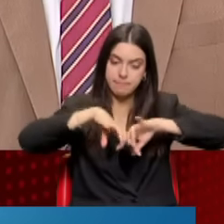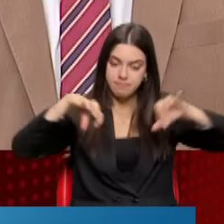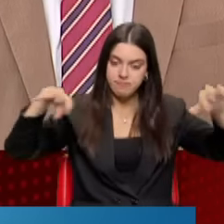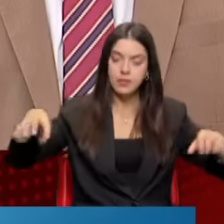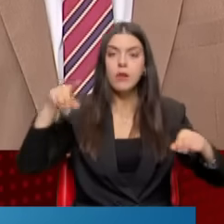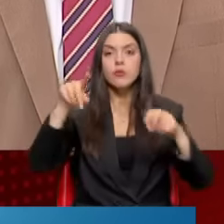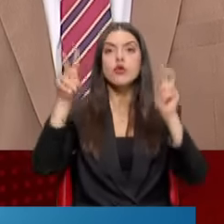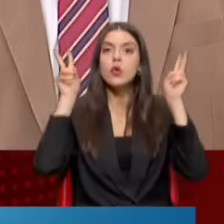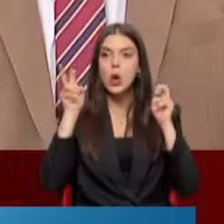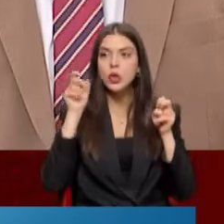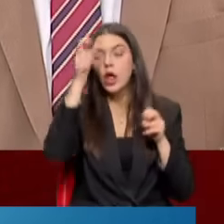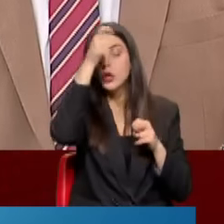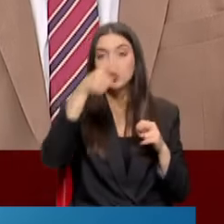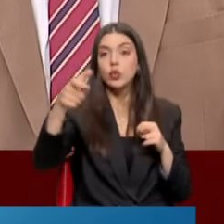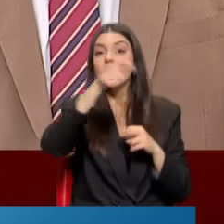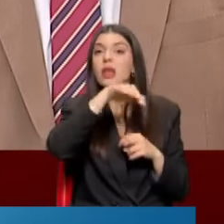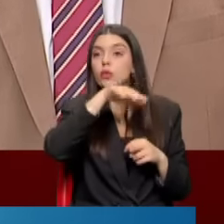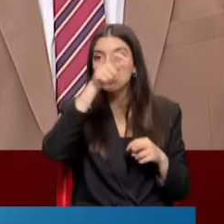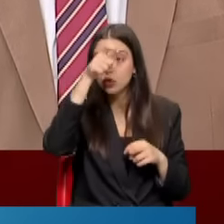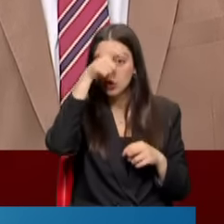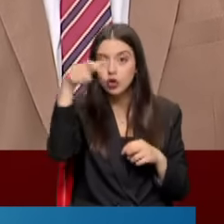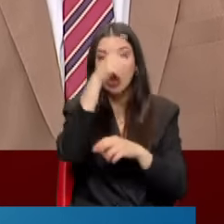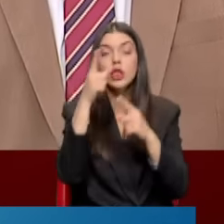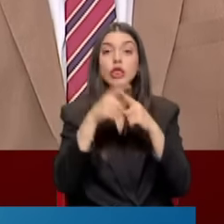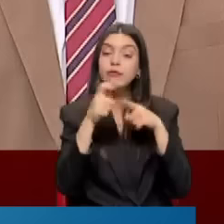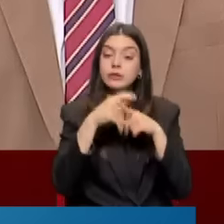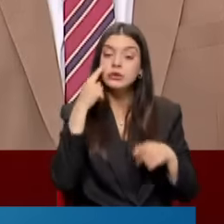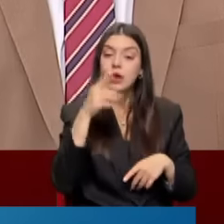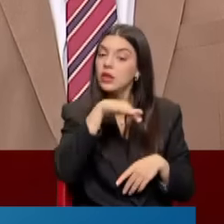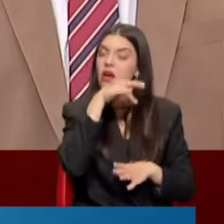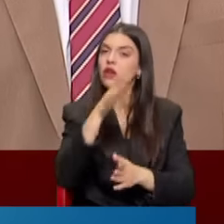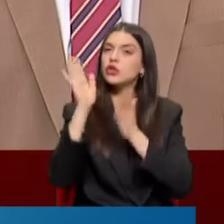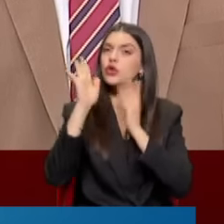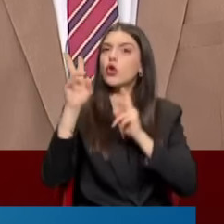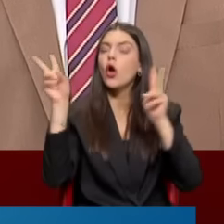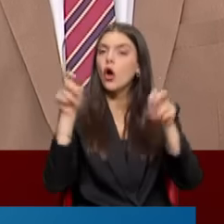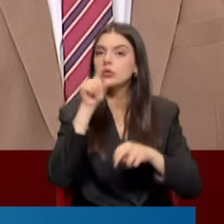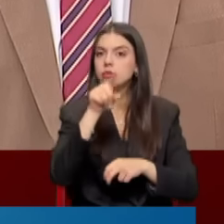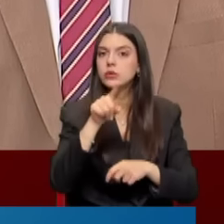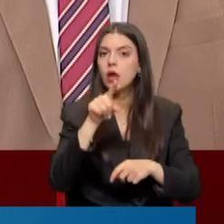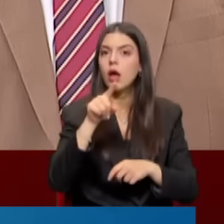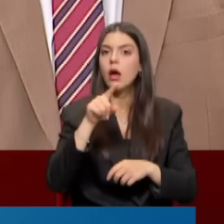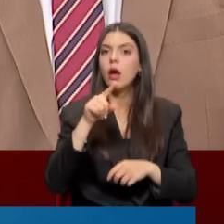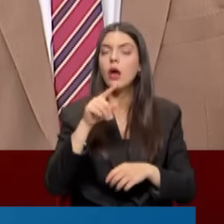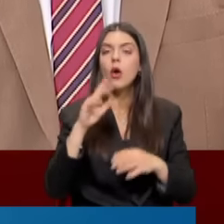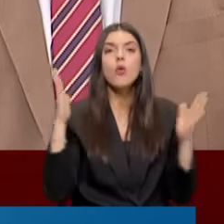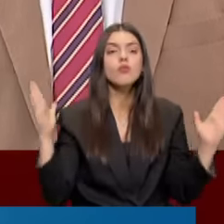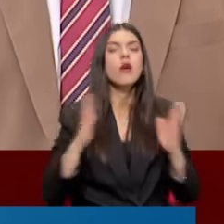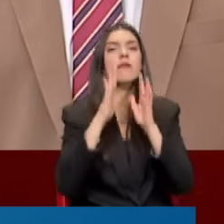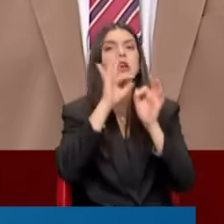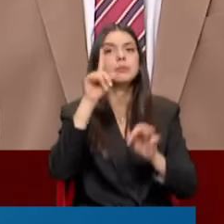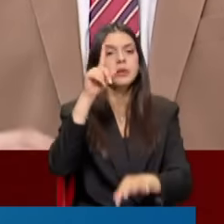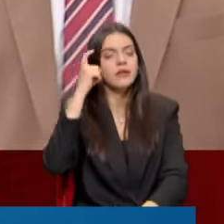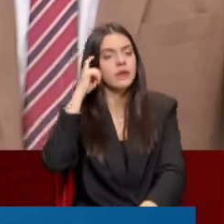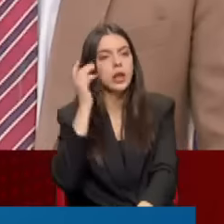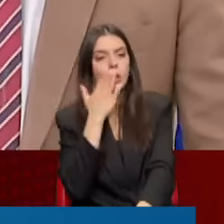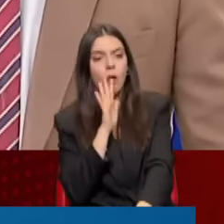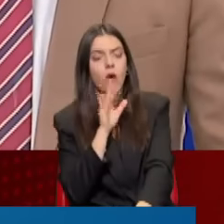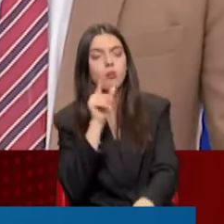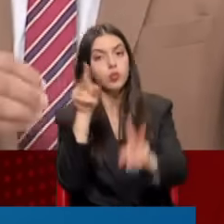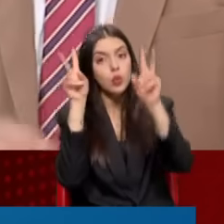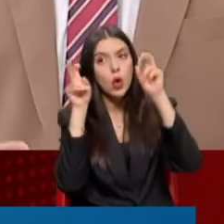meseleye yani Türkiye'nin nüfusunun yaşlanıyor olması meselesine muhalefet hiçbir fikri yok görüntü o Yani bu konu